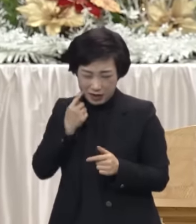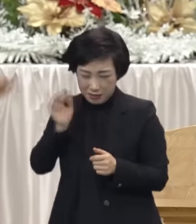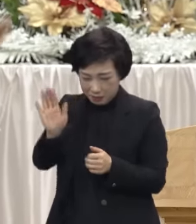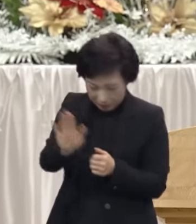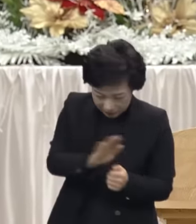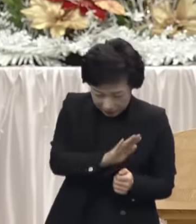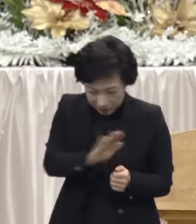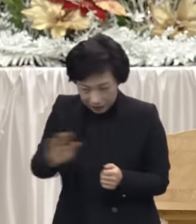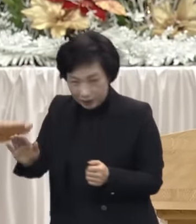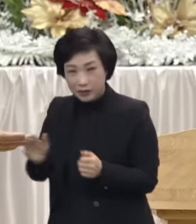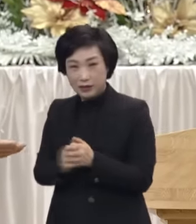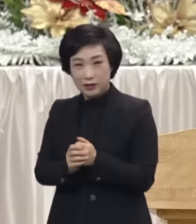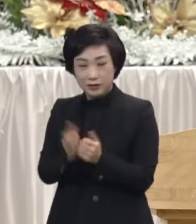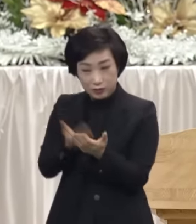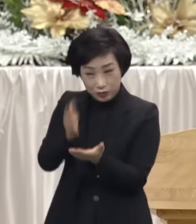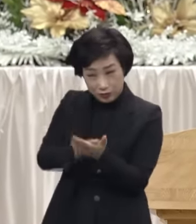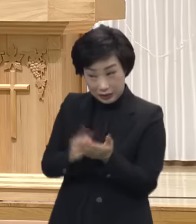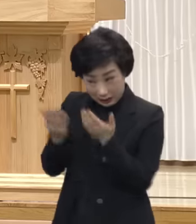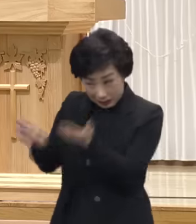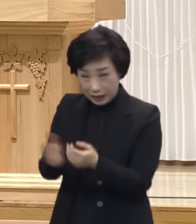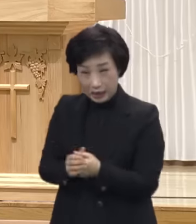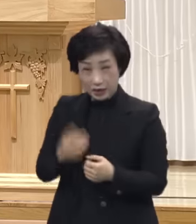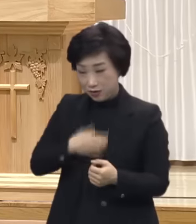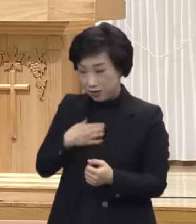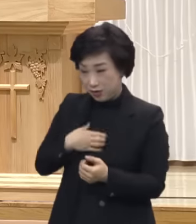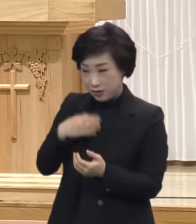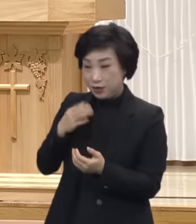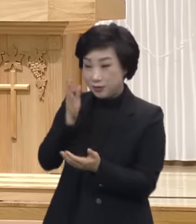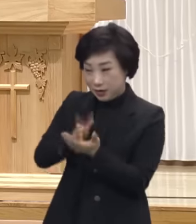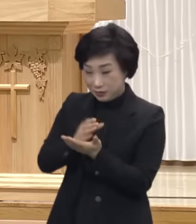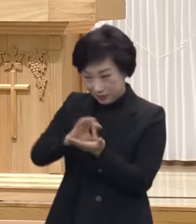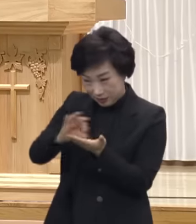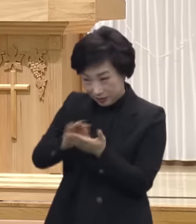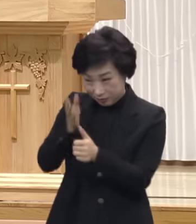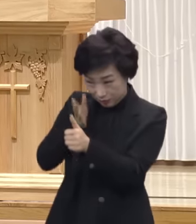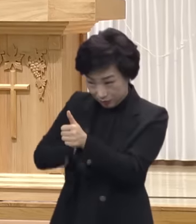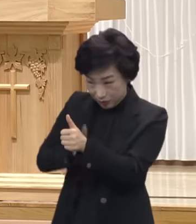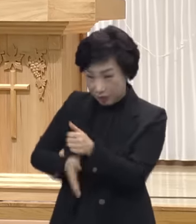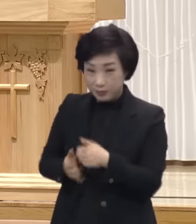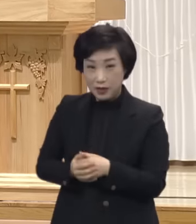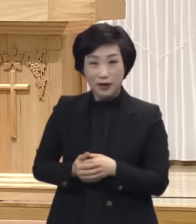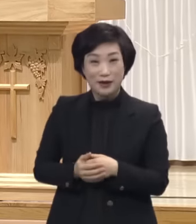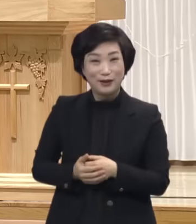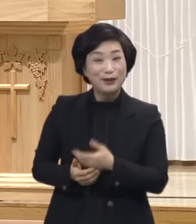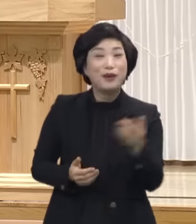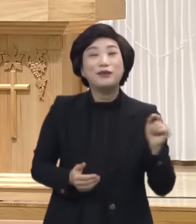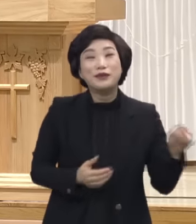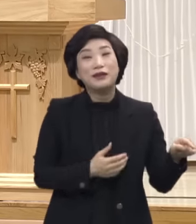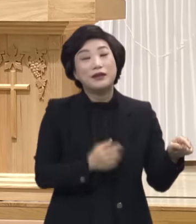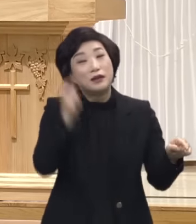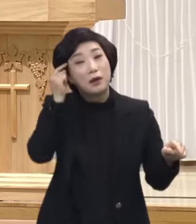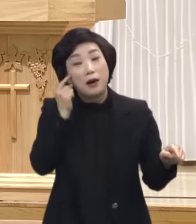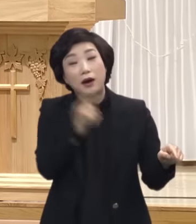테니 그렇게 하시고 쓰시기 바랍니다. 나보고 모시라겠어요?